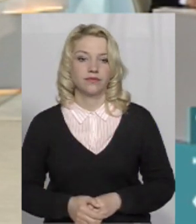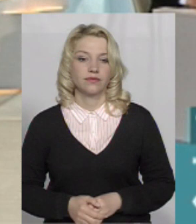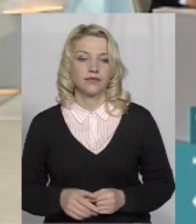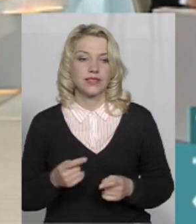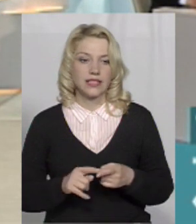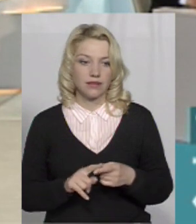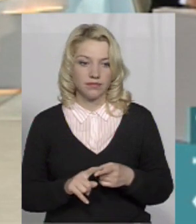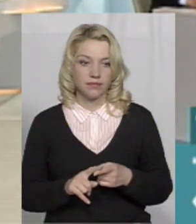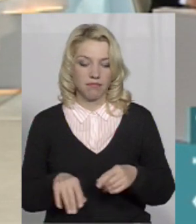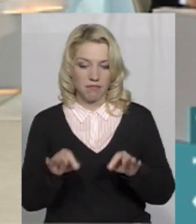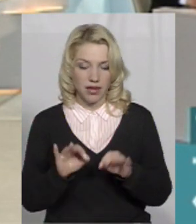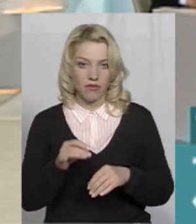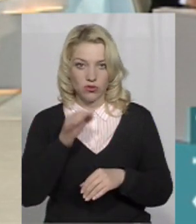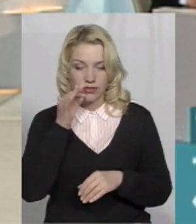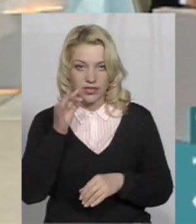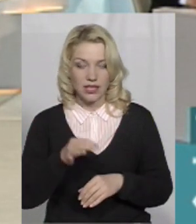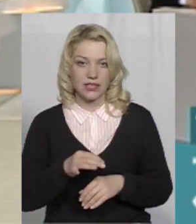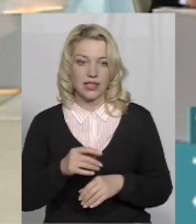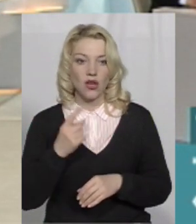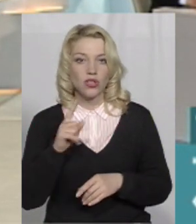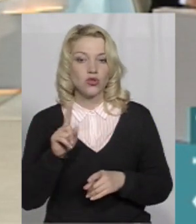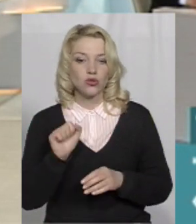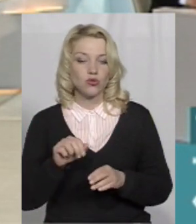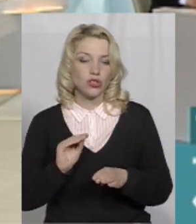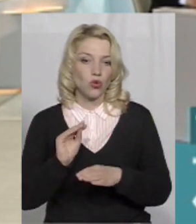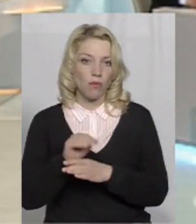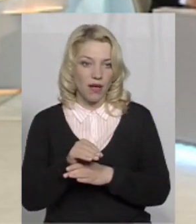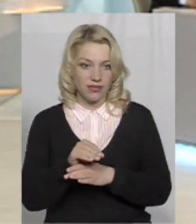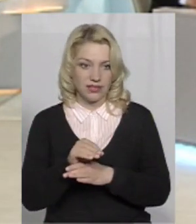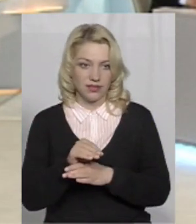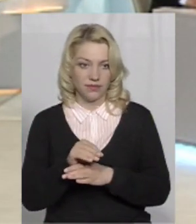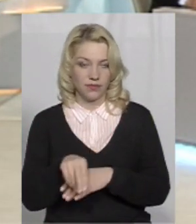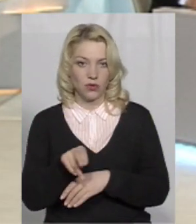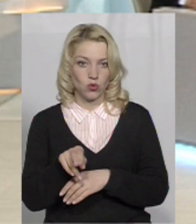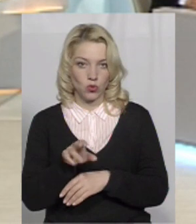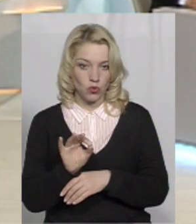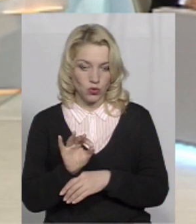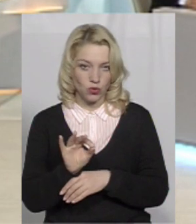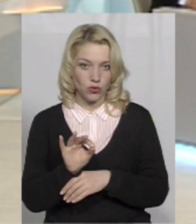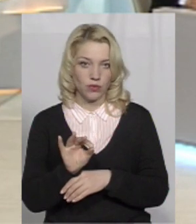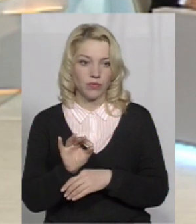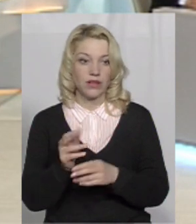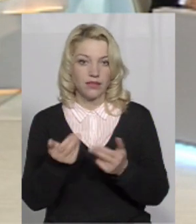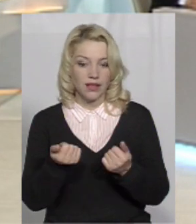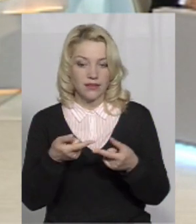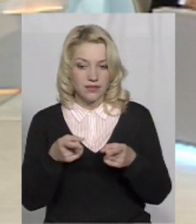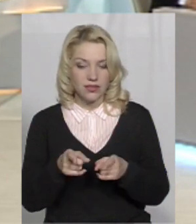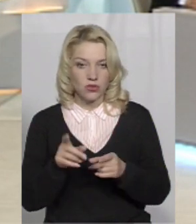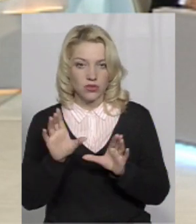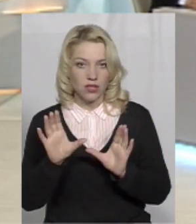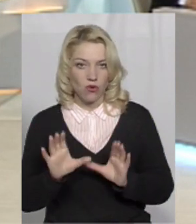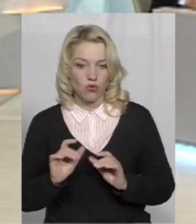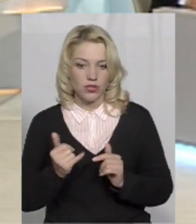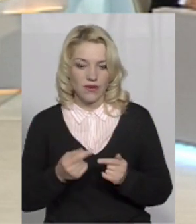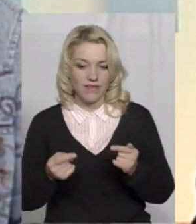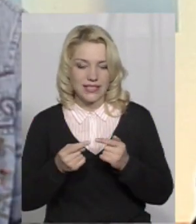Все правильно сказано. Тут єдине, що можна додати до... Так, дійсно, закон зараз